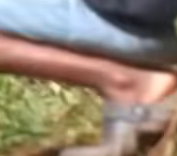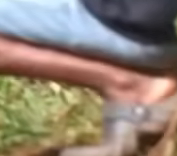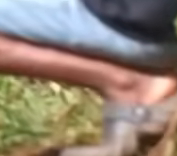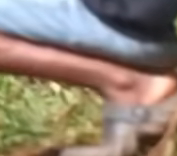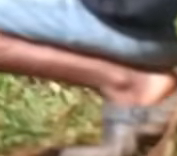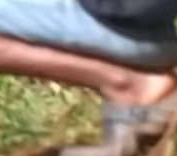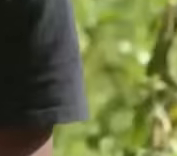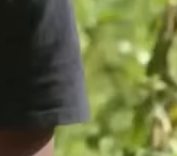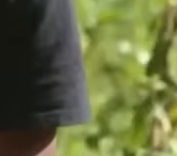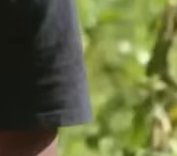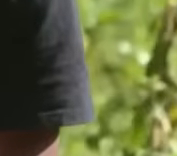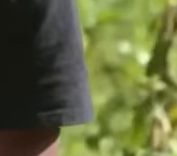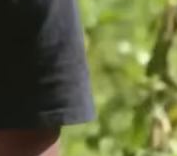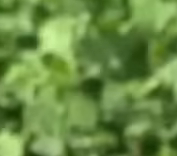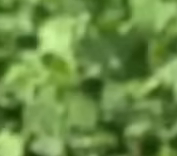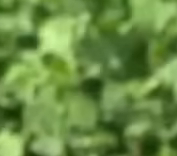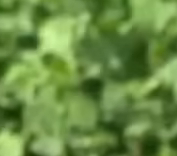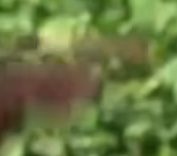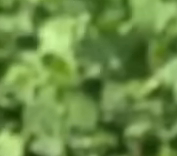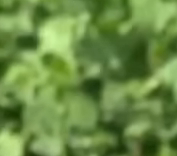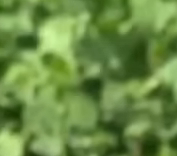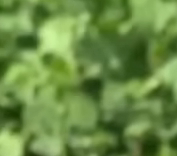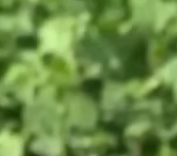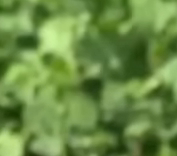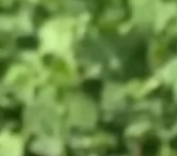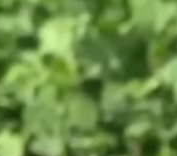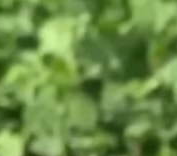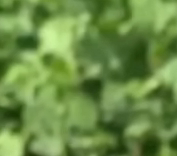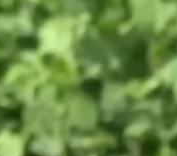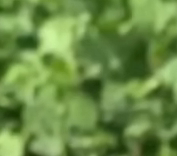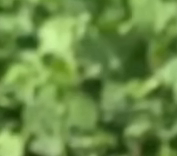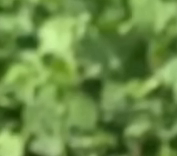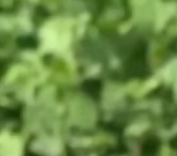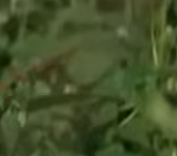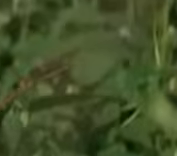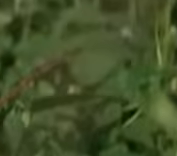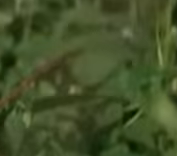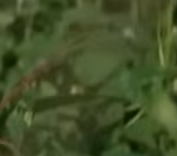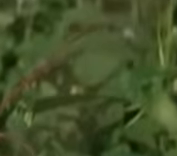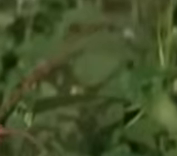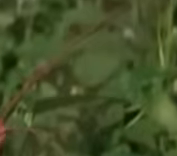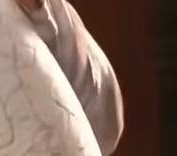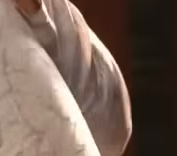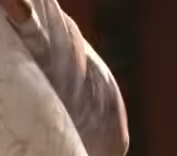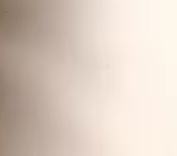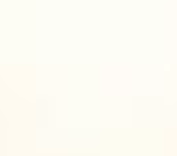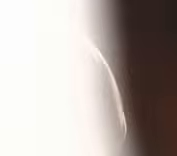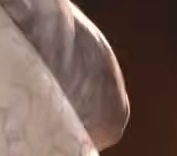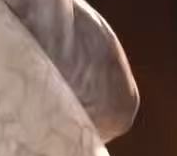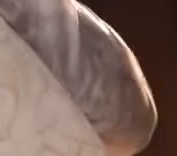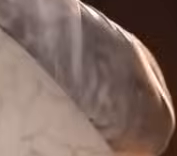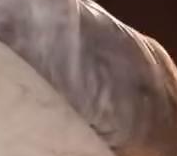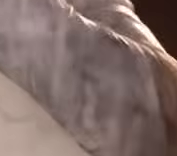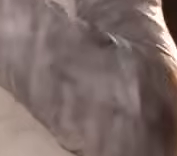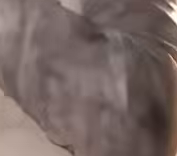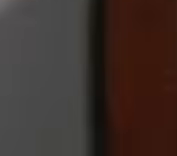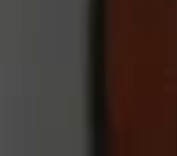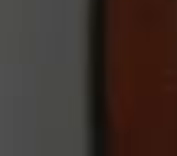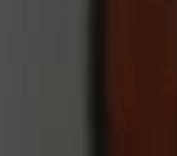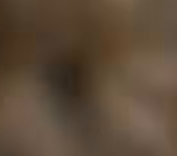Umefanya kazi yangu ipotee. Kijana ako na kifua. Si nilikuwa nimefunga kondoo pale. Moto.